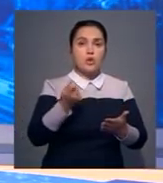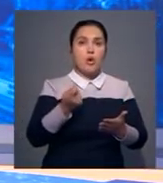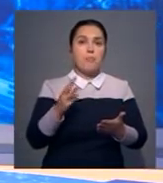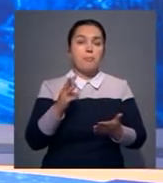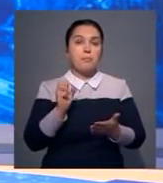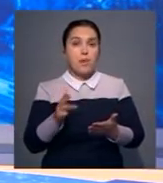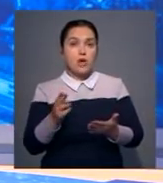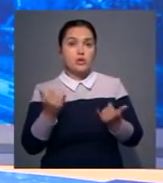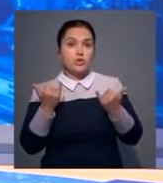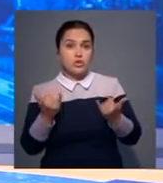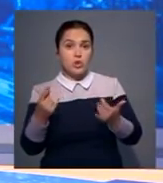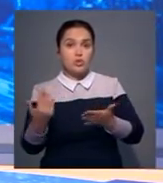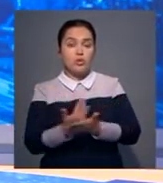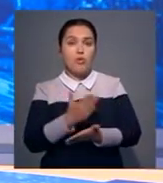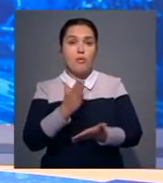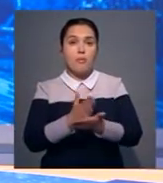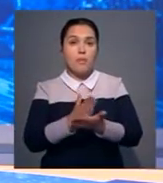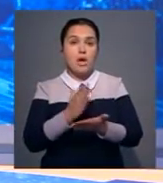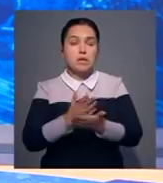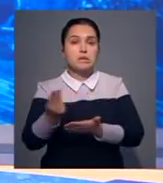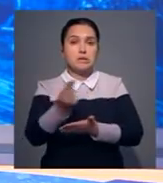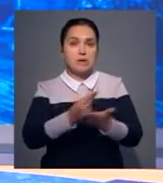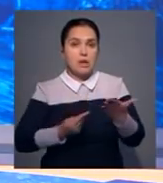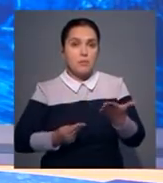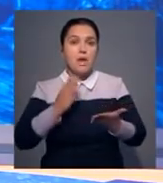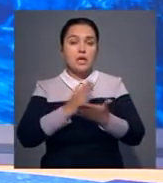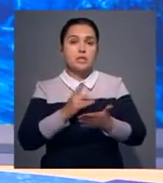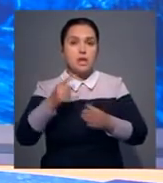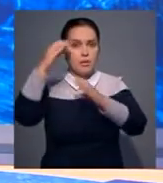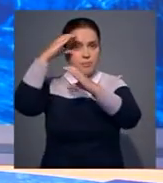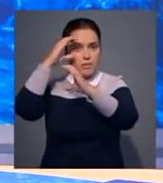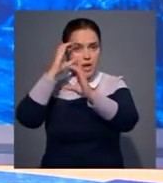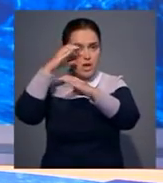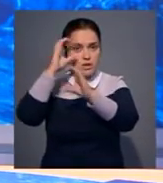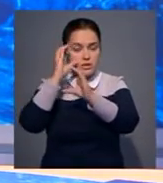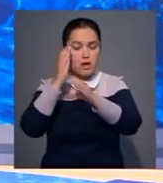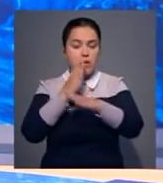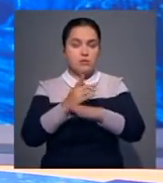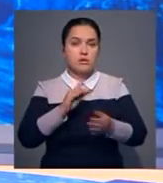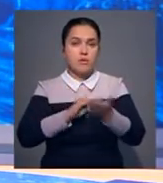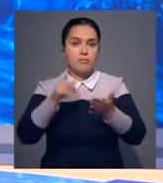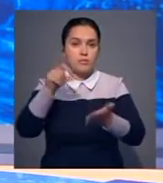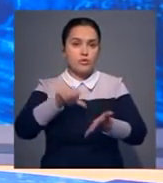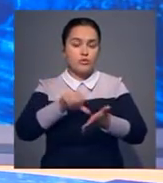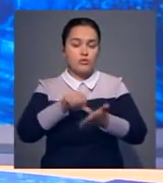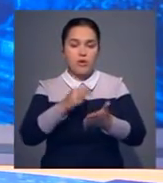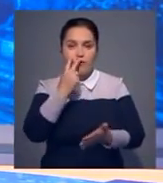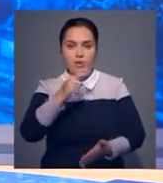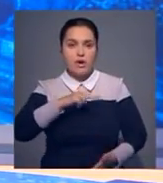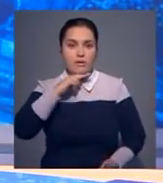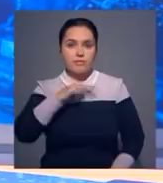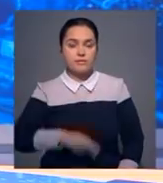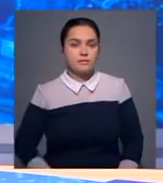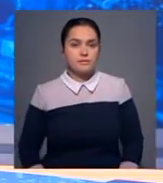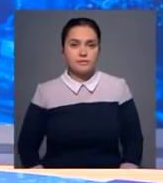А сейчас умелец осваивает новое направление — микроабстракционизм. В микроскоп мастера заглянула и наш корреспондент Марина